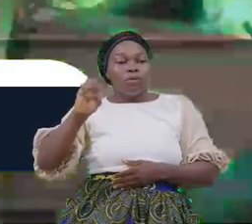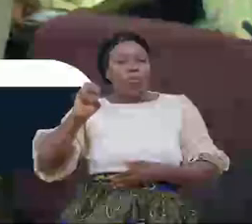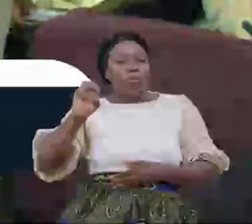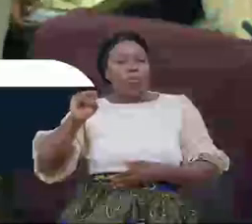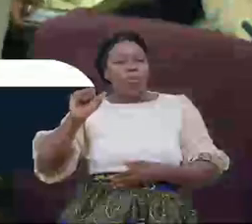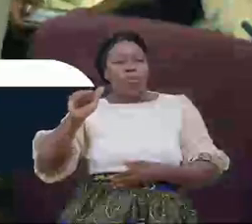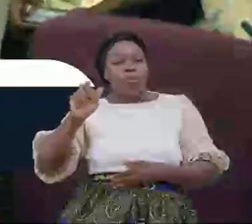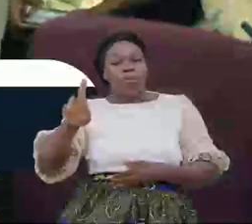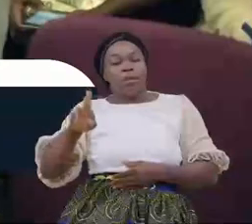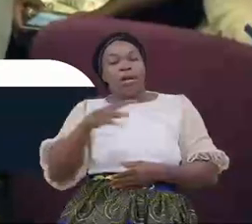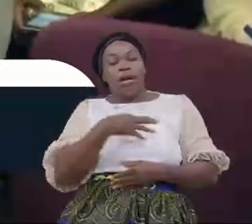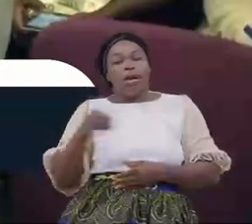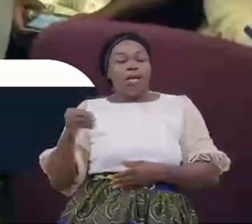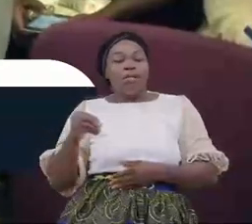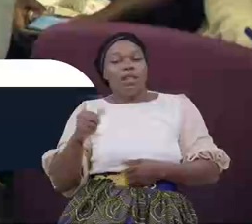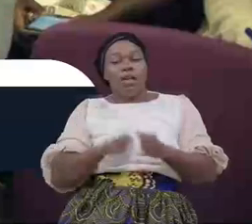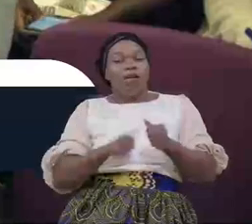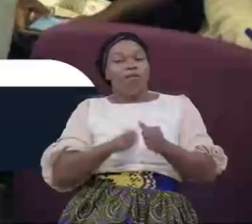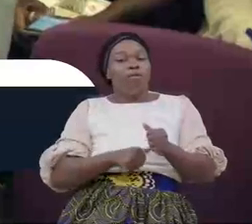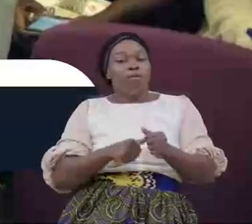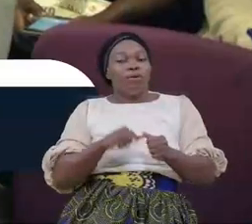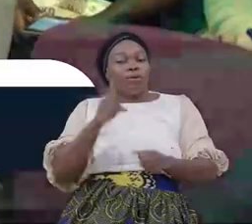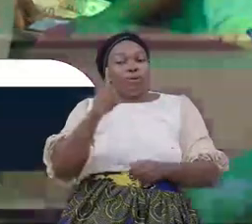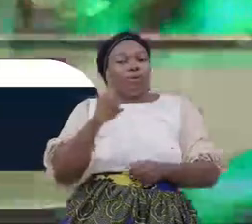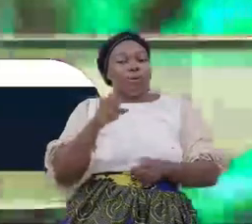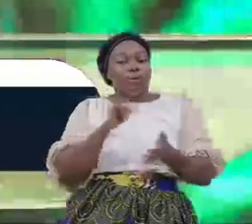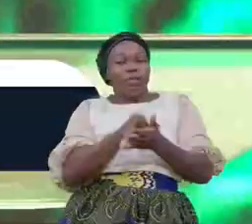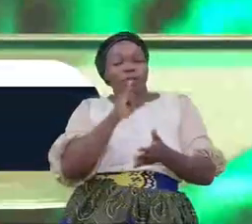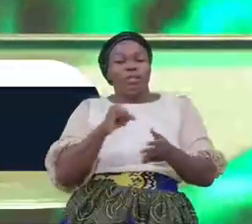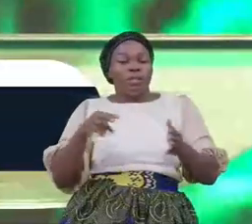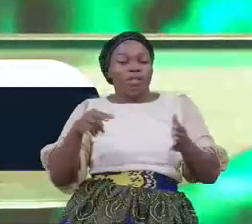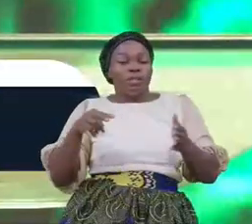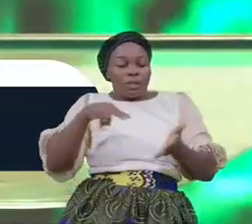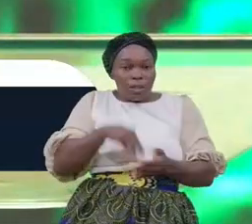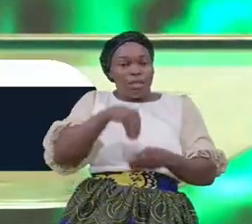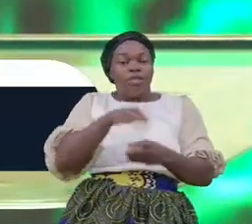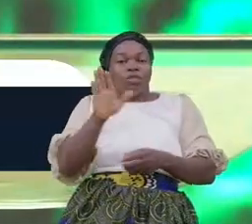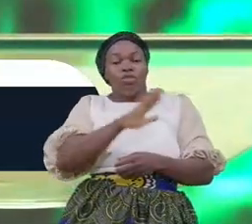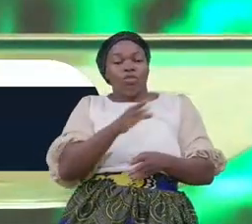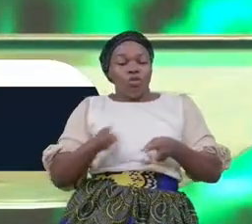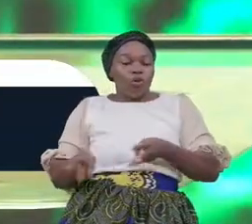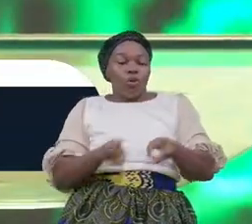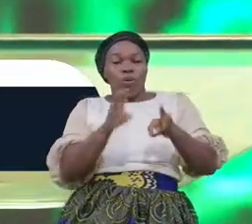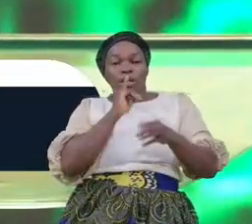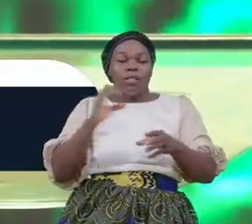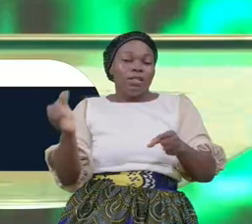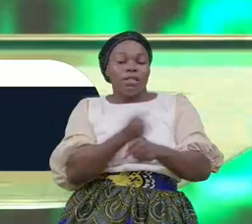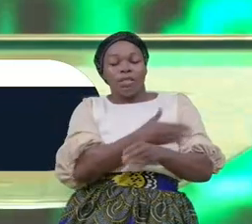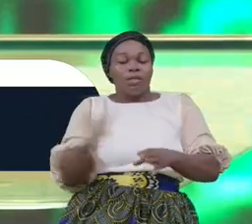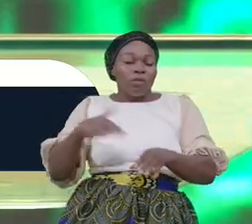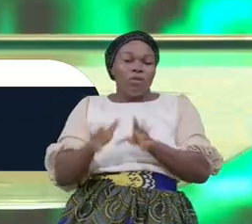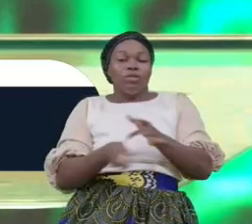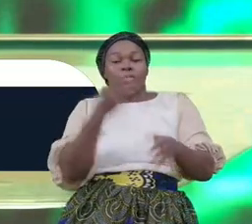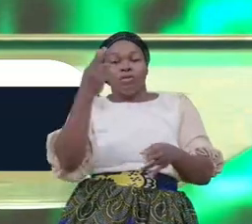Tout obstacle est ôté de devant vous. Ne crains pas mon frère, ne crains pas ma soeur. Il faut